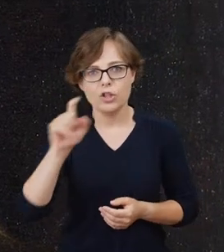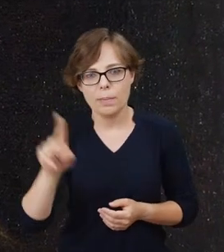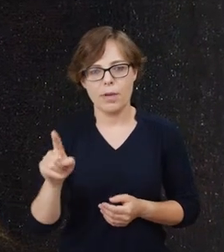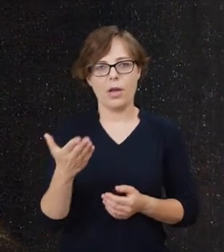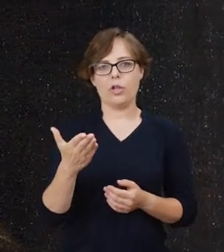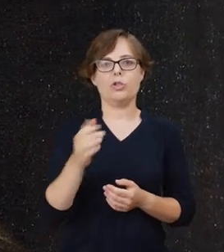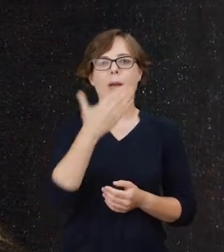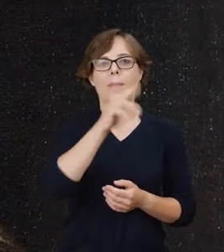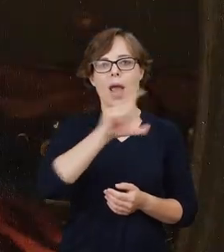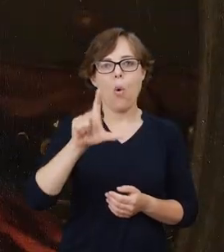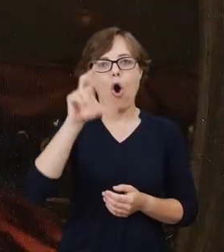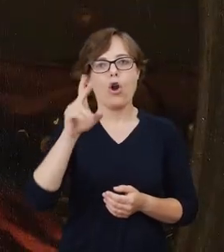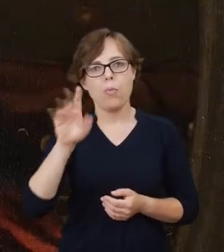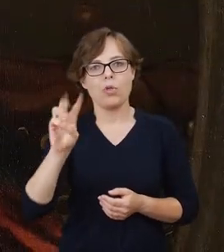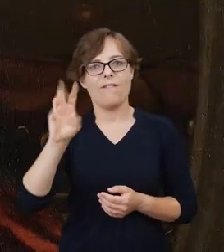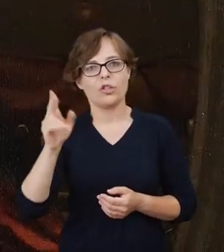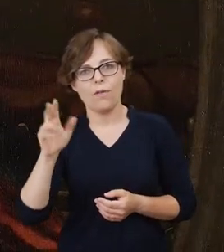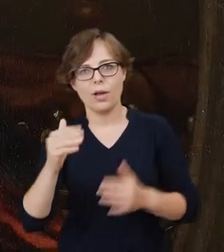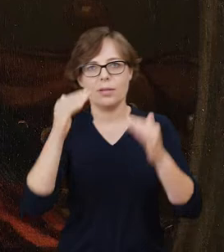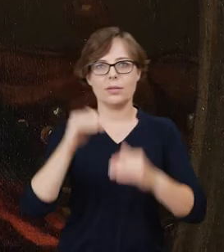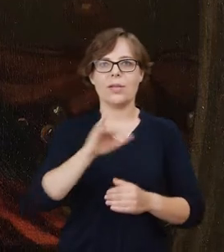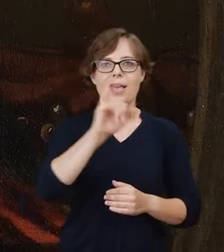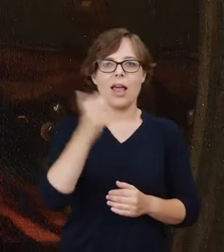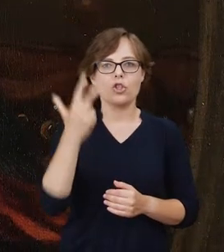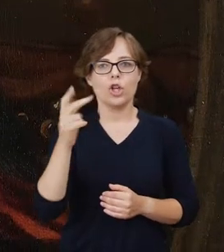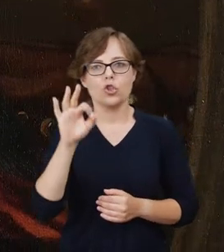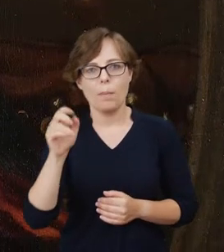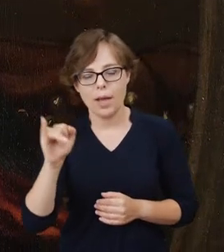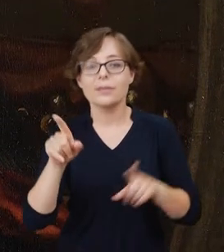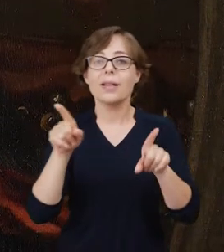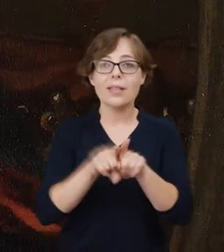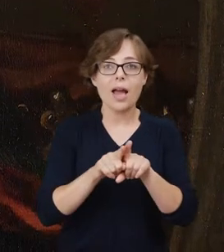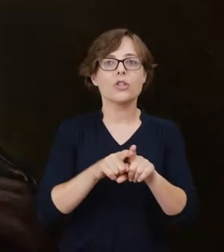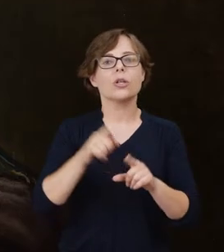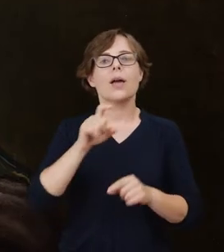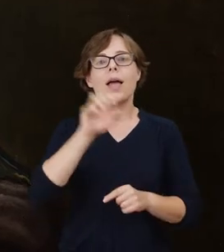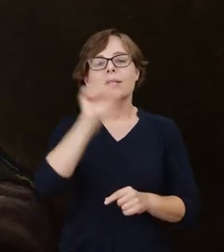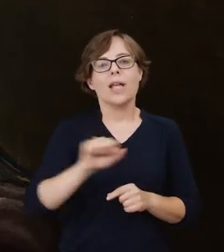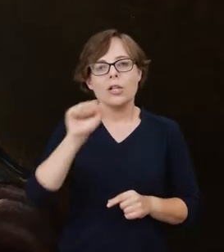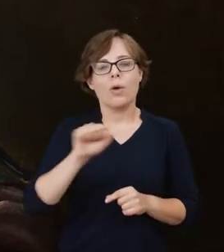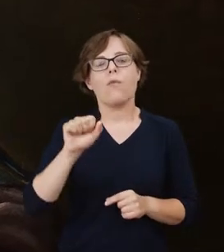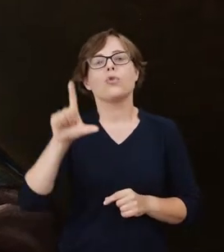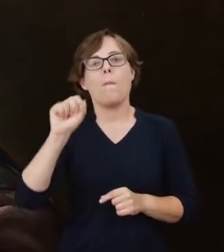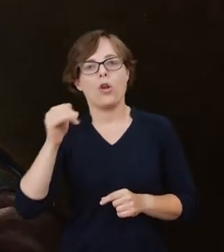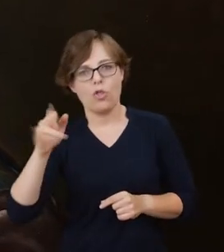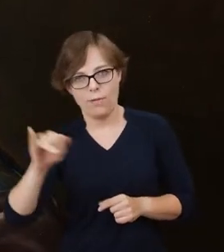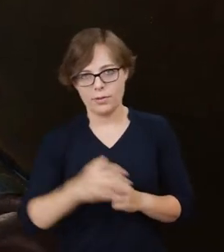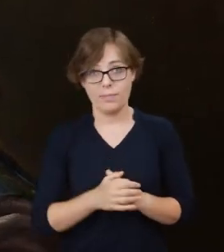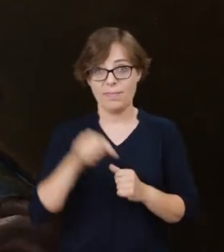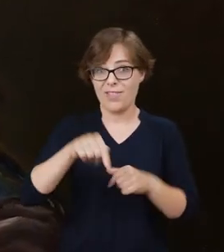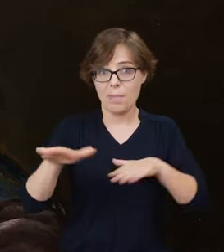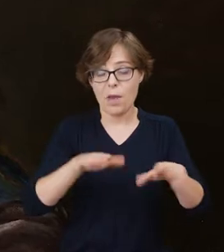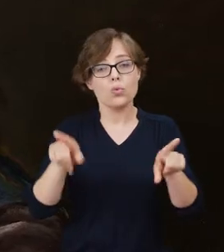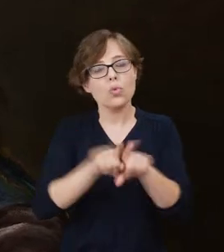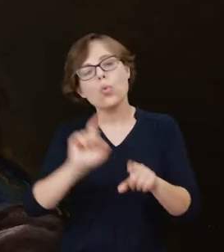Michał Korbut-Wiśniowiecki, Jan III Sobieski oraz ostatni władca Polski Stanisław August Poniatowski. W tym miejscu była też